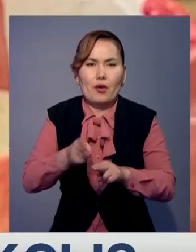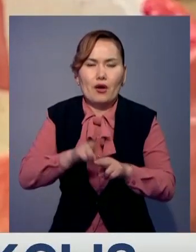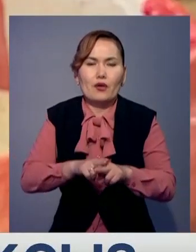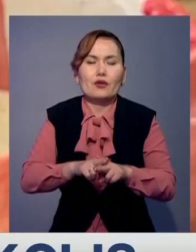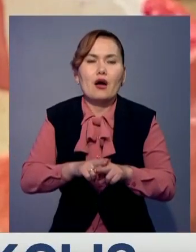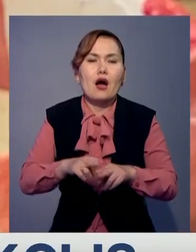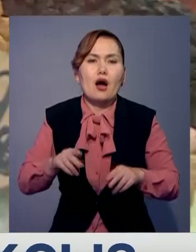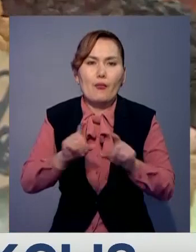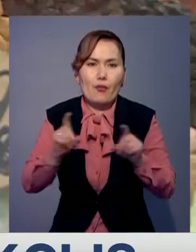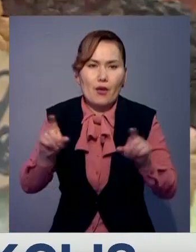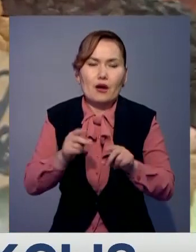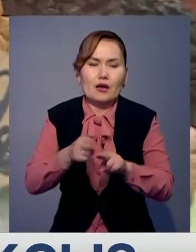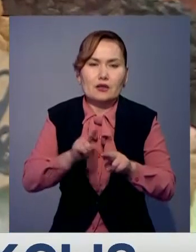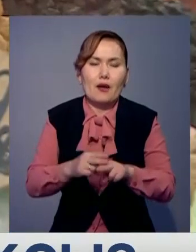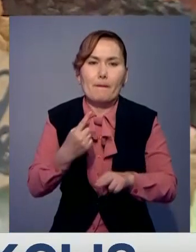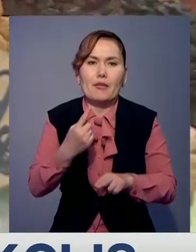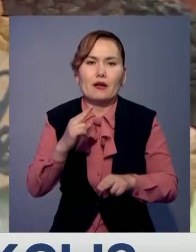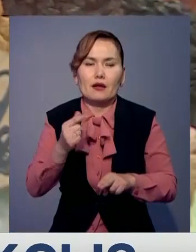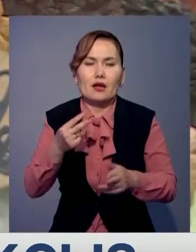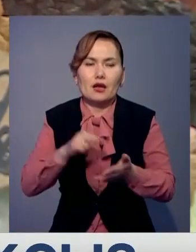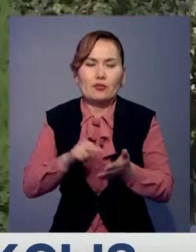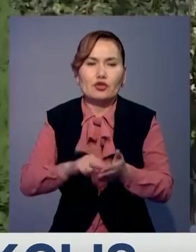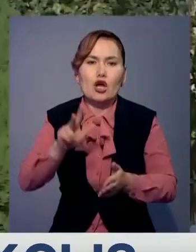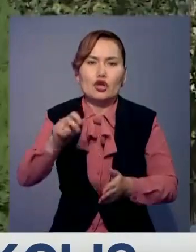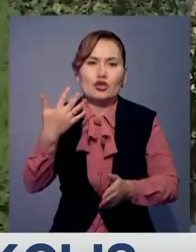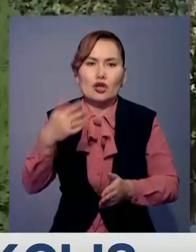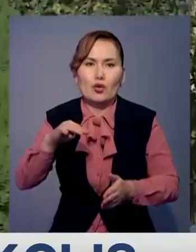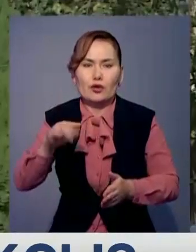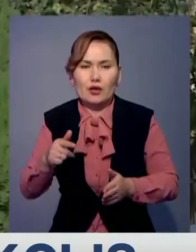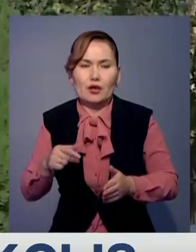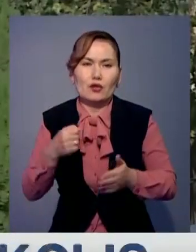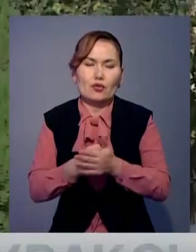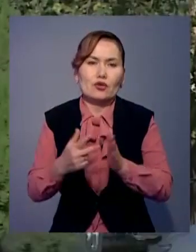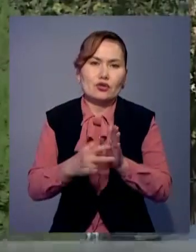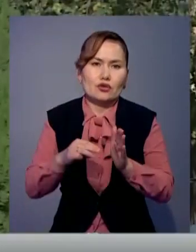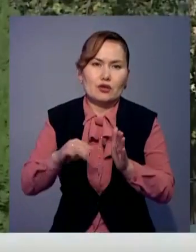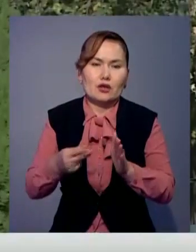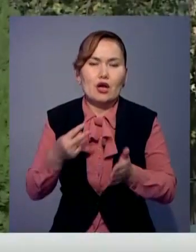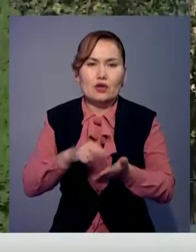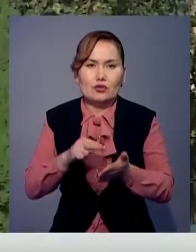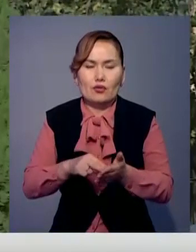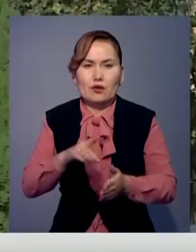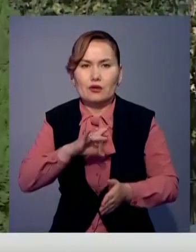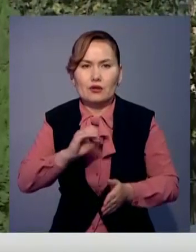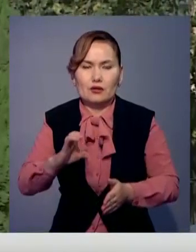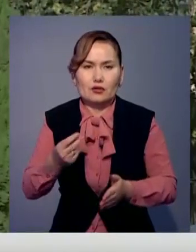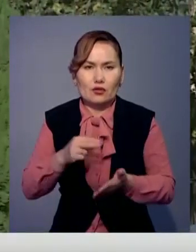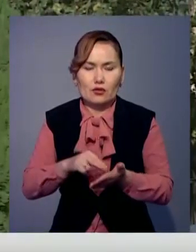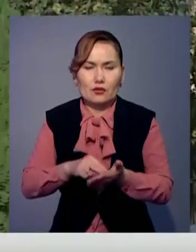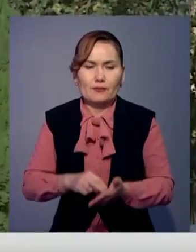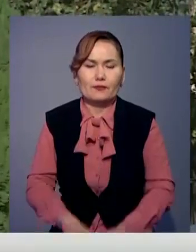құны 350-ден бастап 800 теңгеге дейін барады. Жедел ақпарат бойынша Өзбекстан елдерінде негізгі тұтынатын